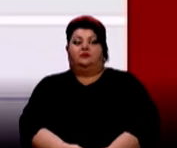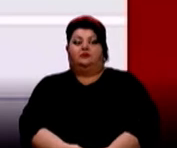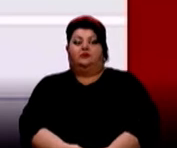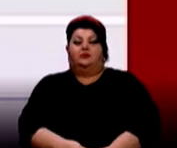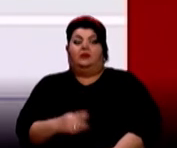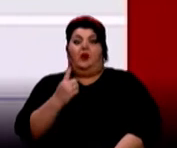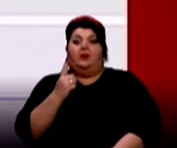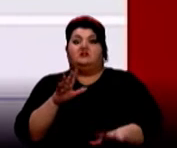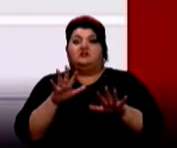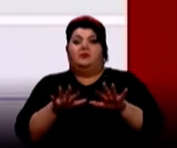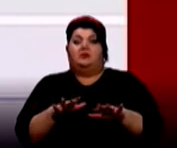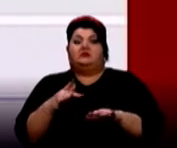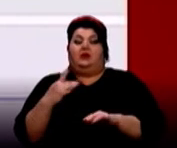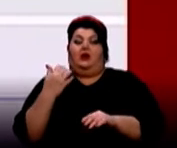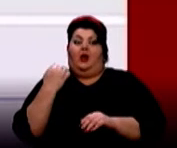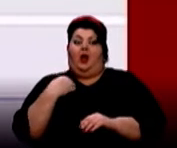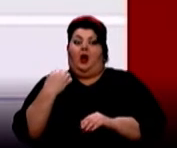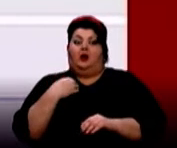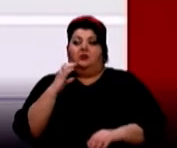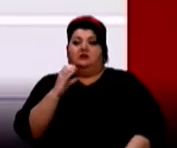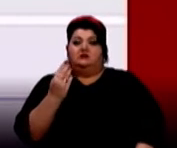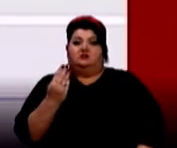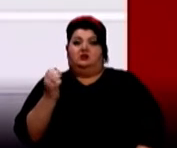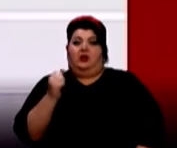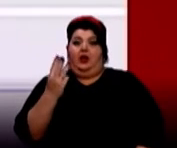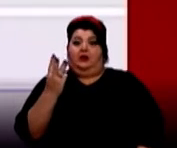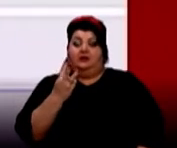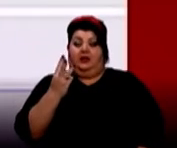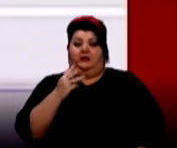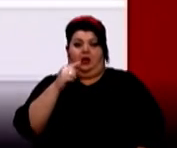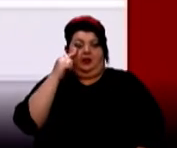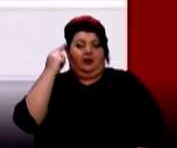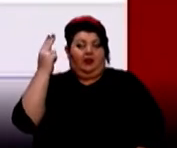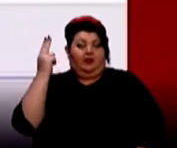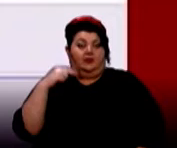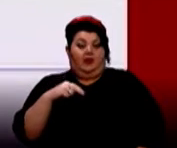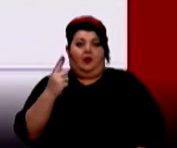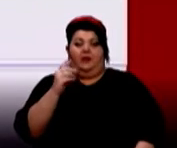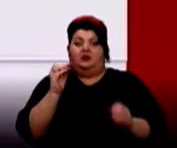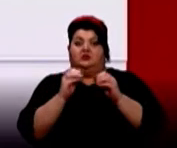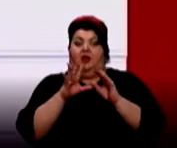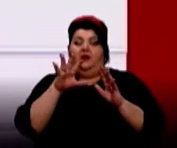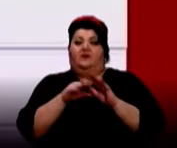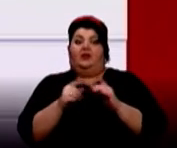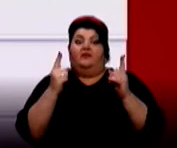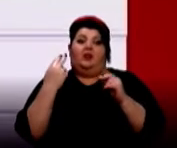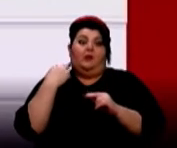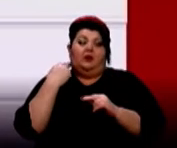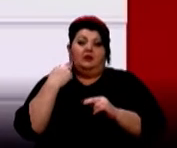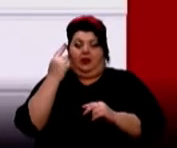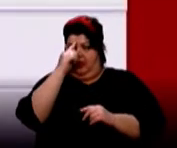армія Сполучених Штатів, друге – Росія, третє – Китай. Також до першої десятки увійшли Велика Британія, Індія,